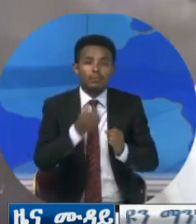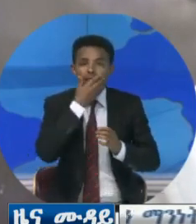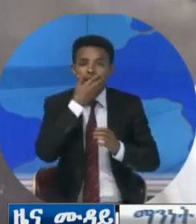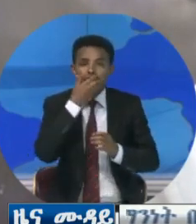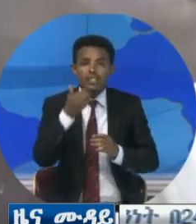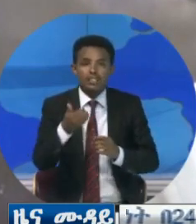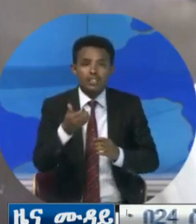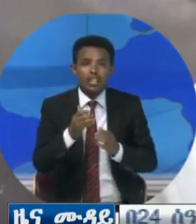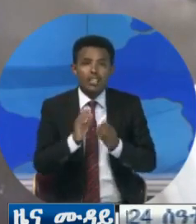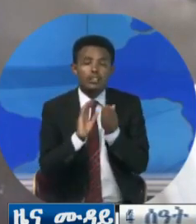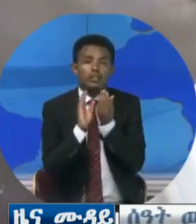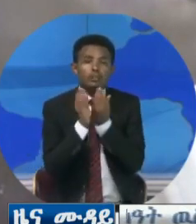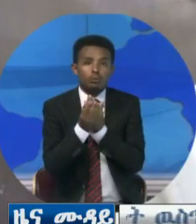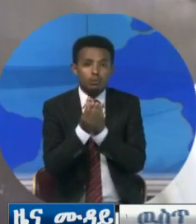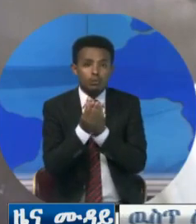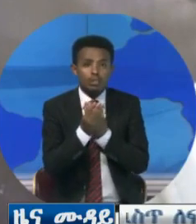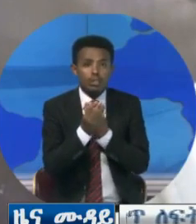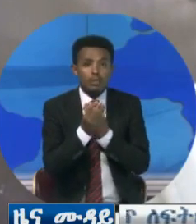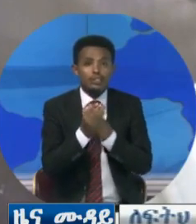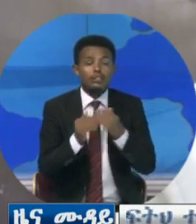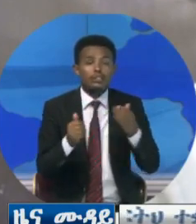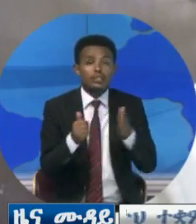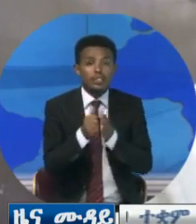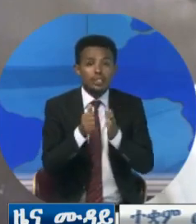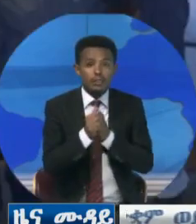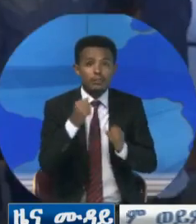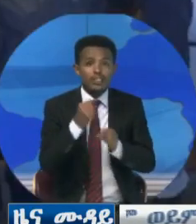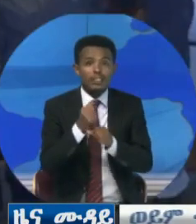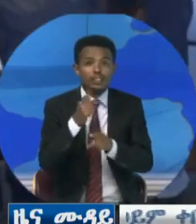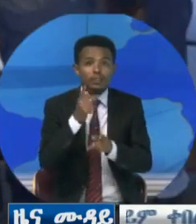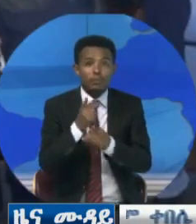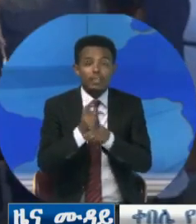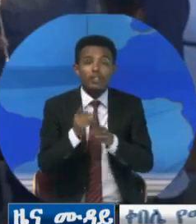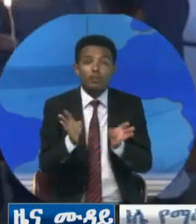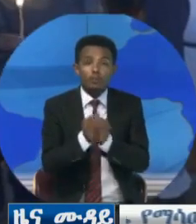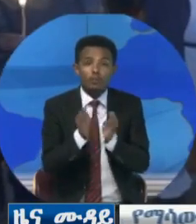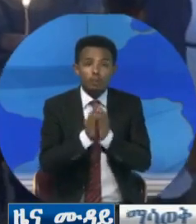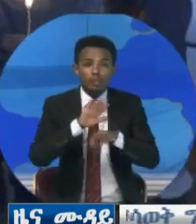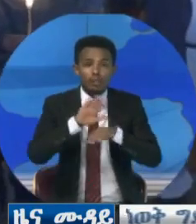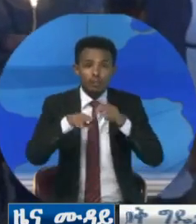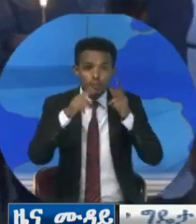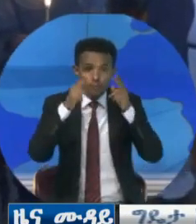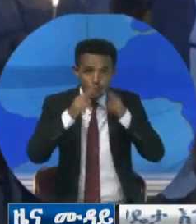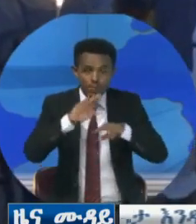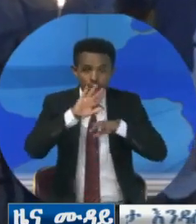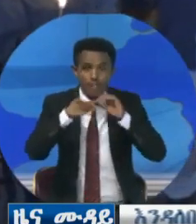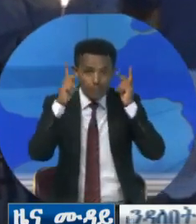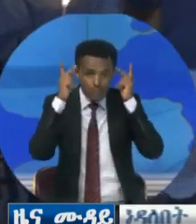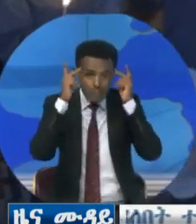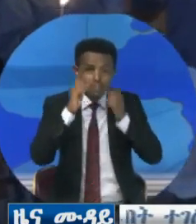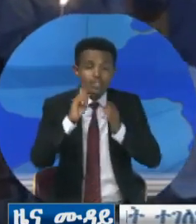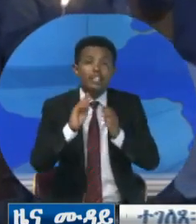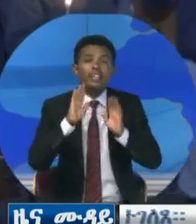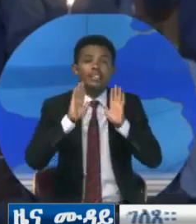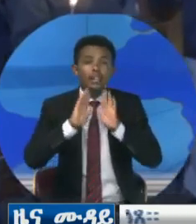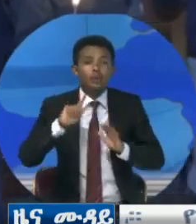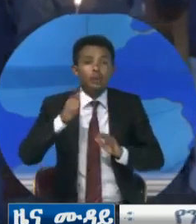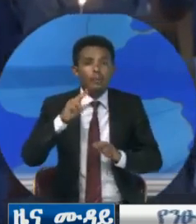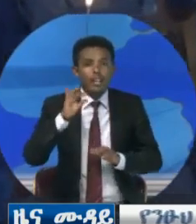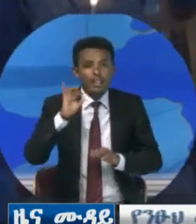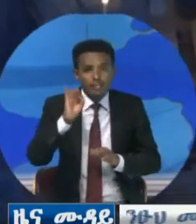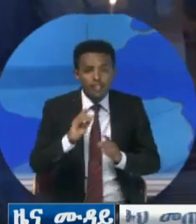በተሻለ ቁመና ላይ እንዲደርስ መስራት ይጠበቅብናል ማለት ነው። በጉባኤው የክቡር ጠቅላይ ሚኒስትር ዶክተር አብይ አህመድ የሰላም ኖቤል ተሸላሚ